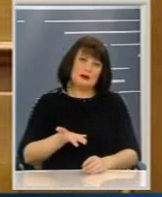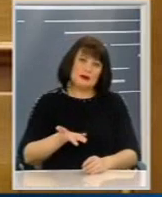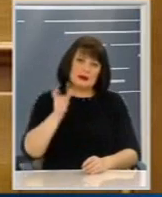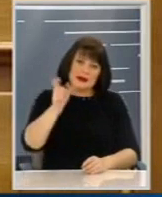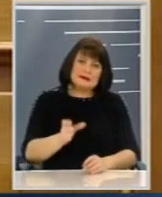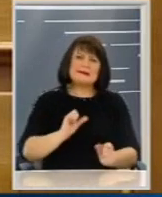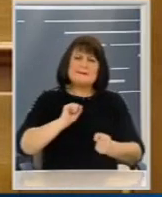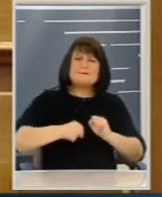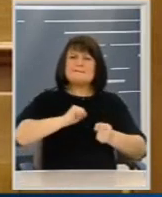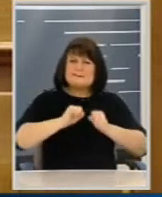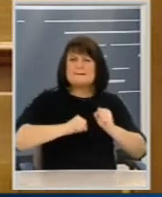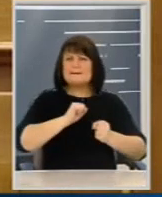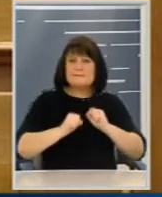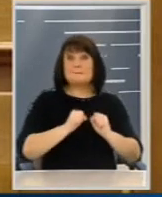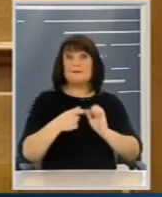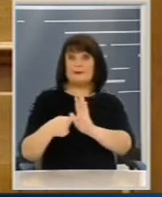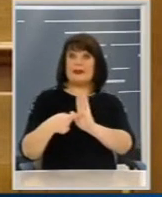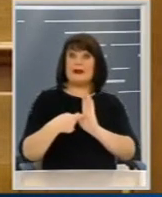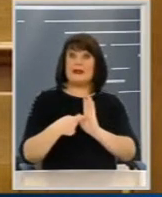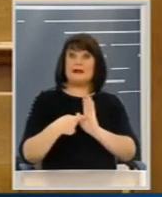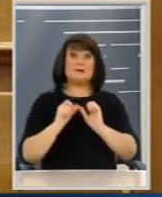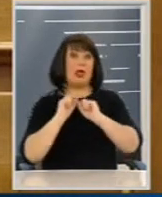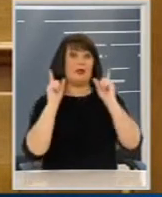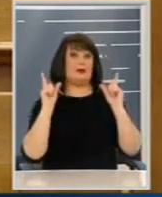απεγνωσμένη σας προσπάθεια να δημιουργήσετε κλίμα